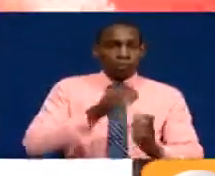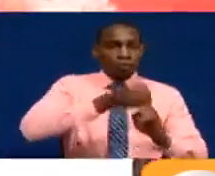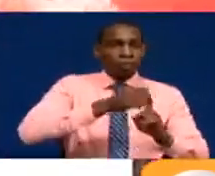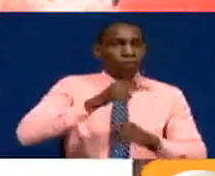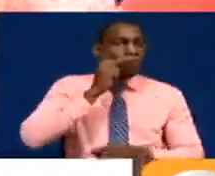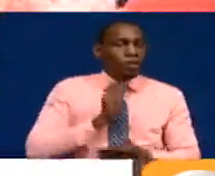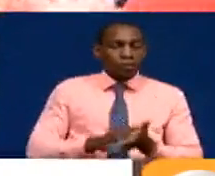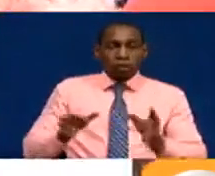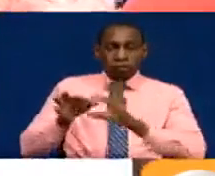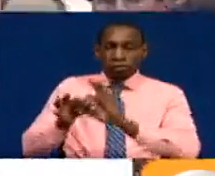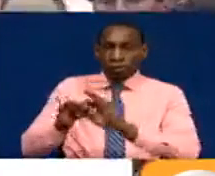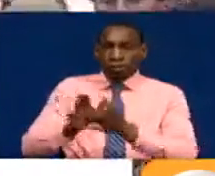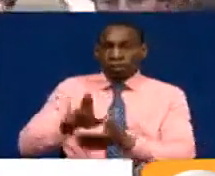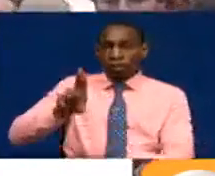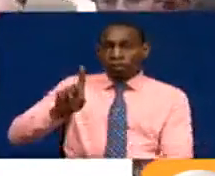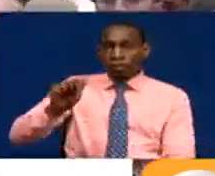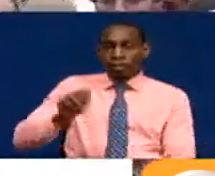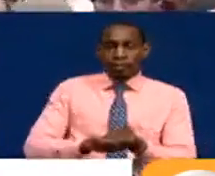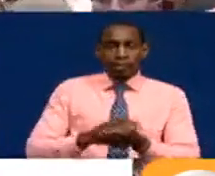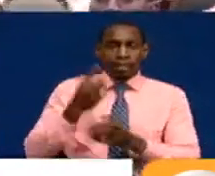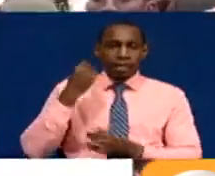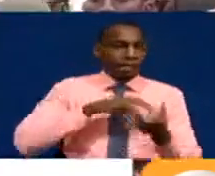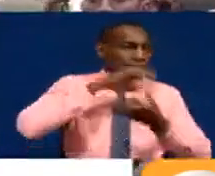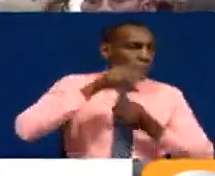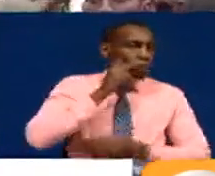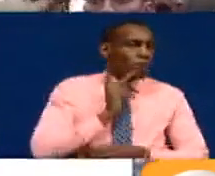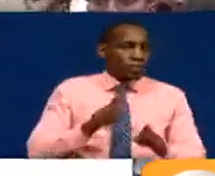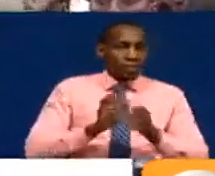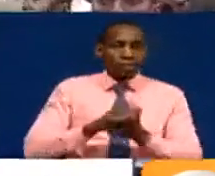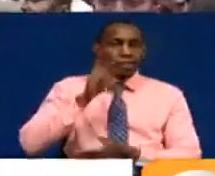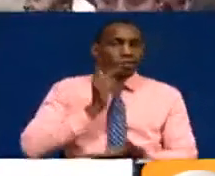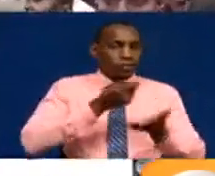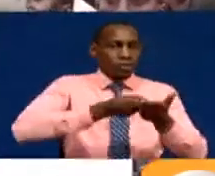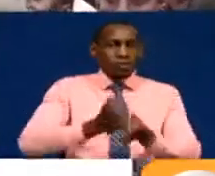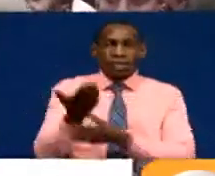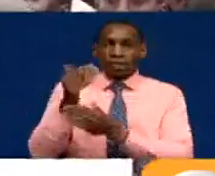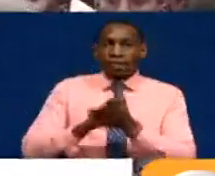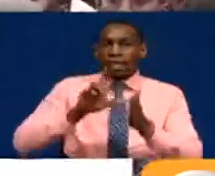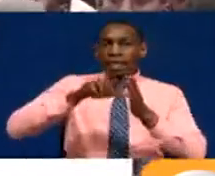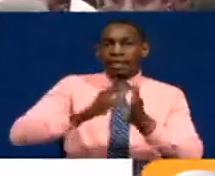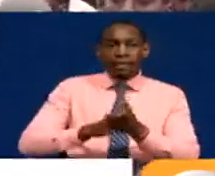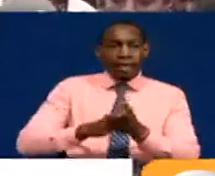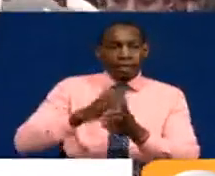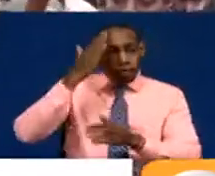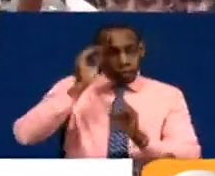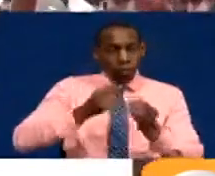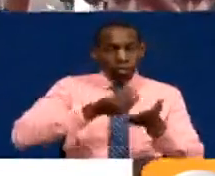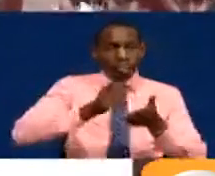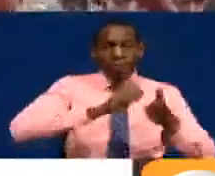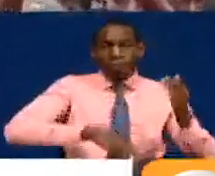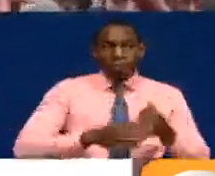camp. Mnasikia hata juzi, wameenda wakamkoroga Kalonzo, mpaka Kalonzo akasaini makaratasi mwisho akasema hata ajui alisaini